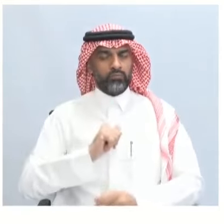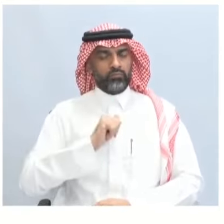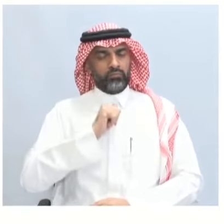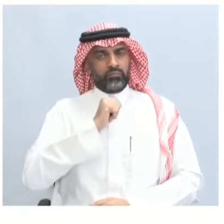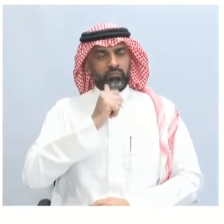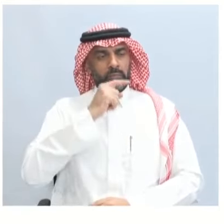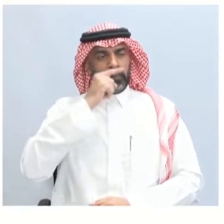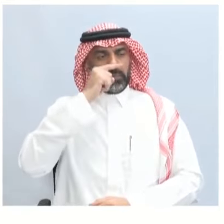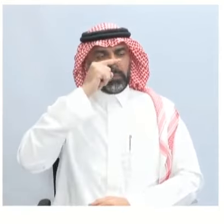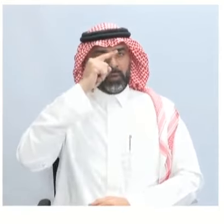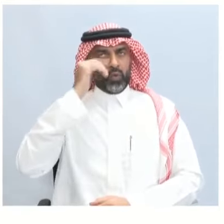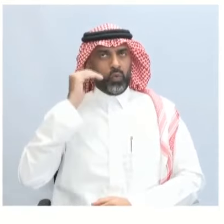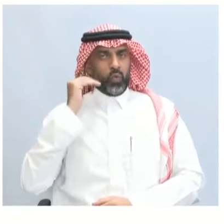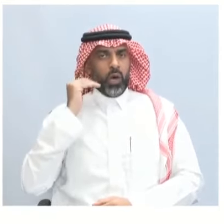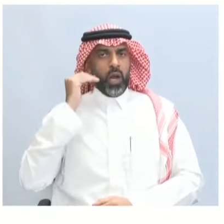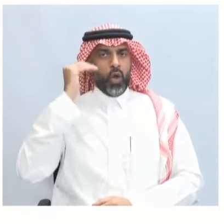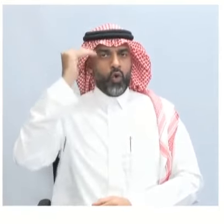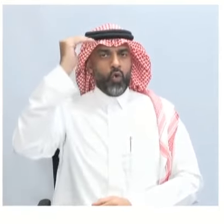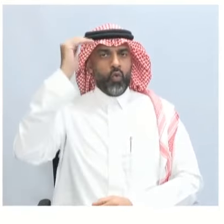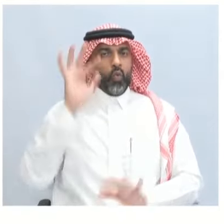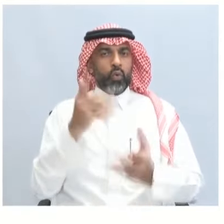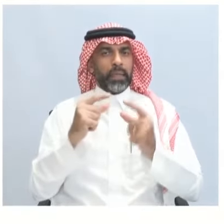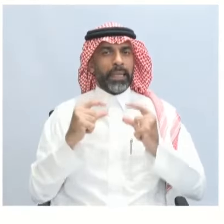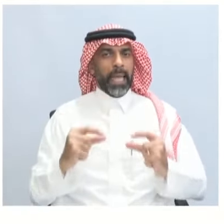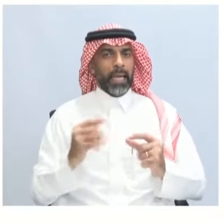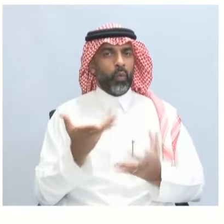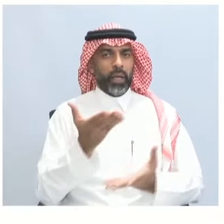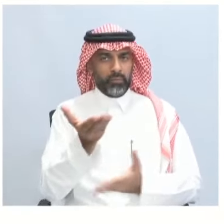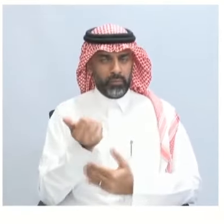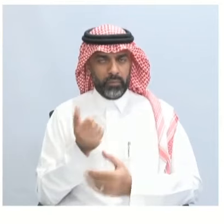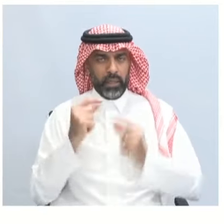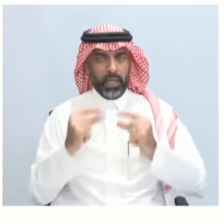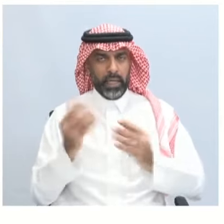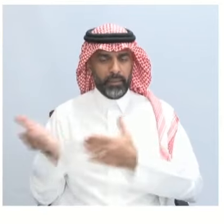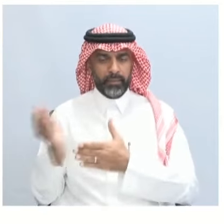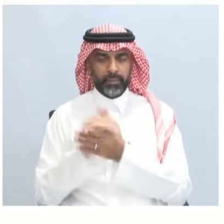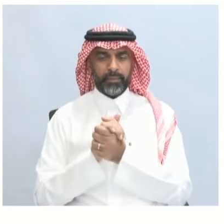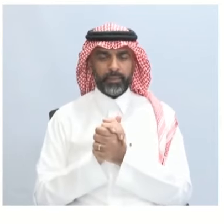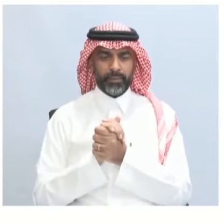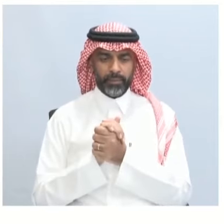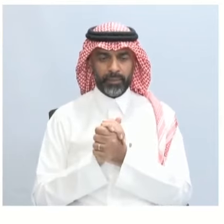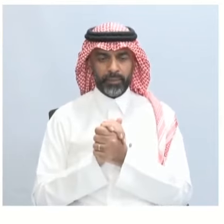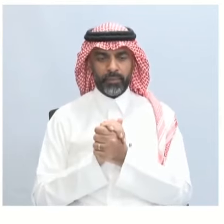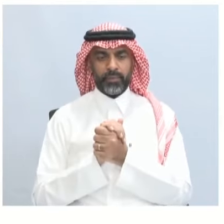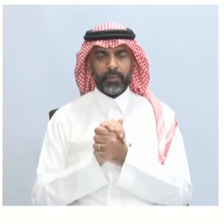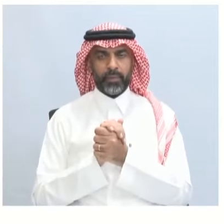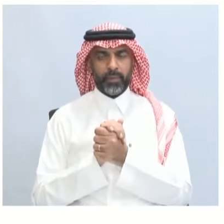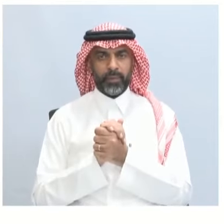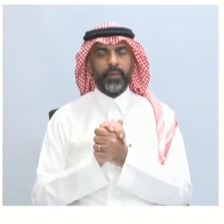والشرف والرفعه والعلو الدليل على ان التوحيد هو سبيل العزه والشرف والرفعه